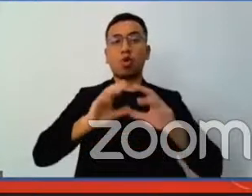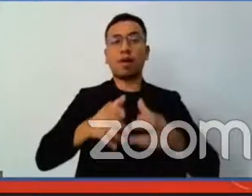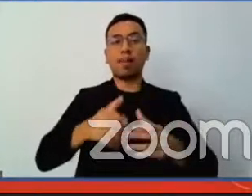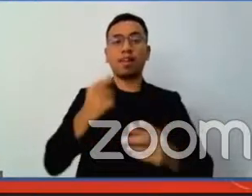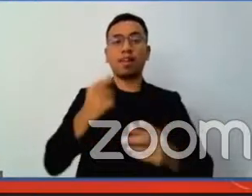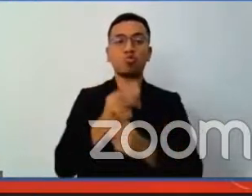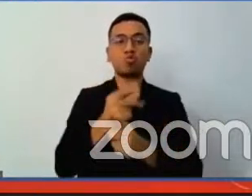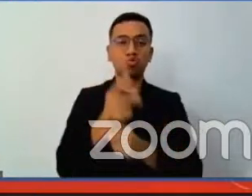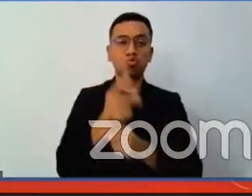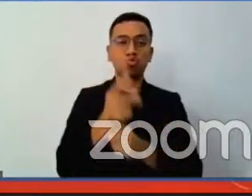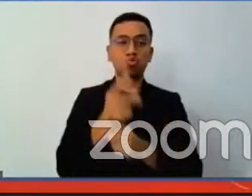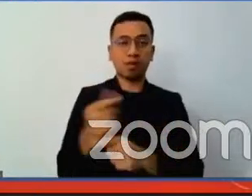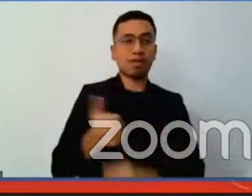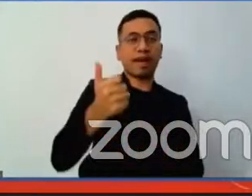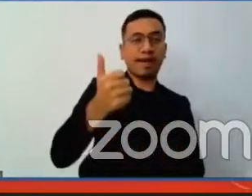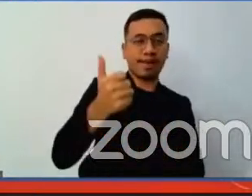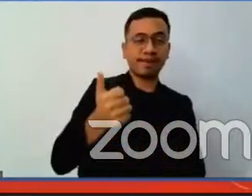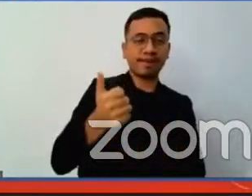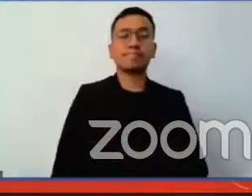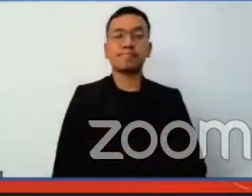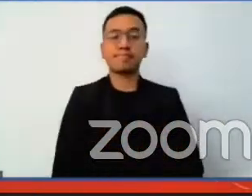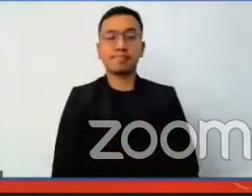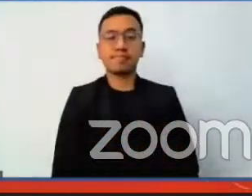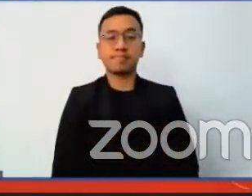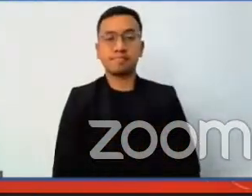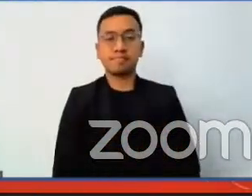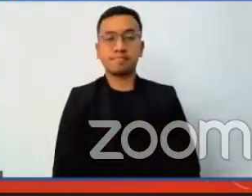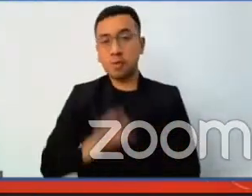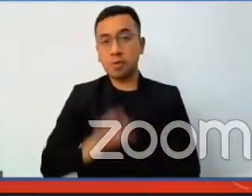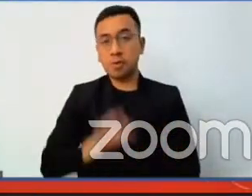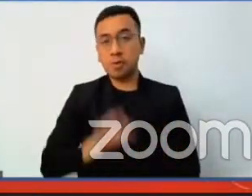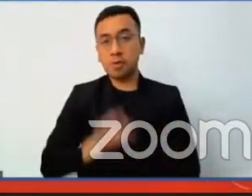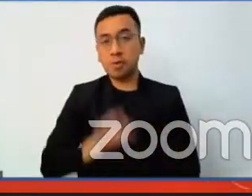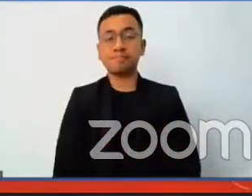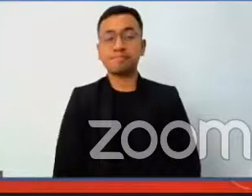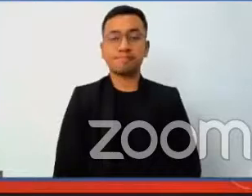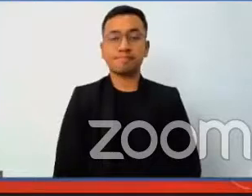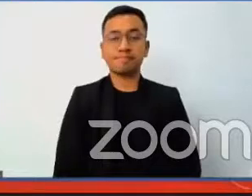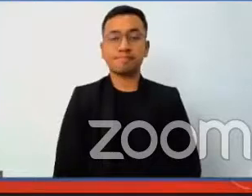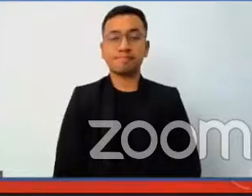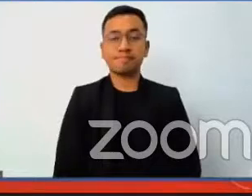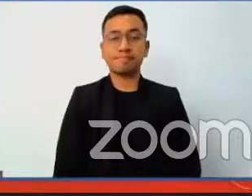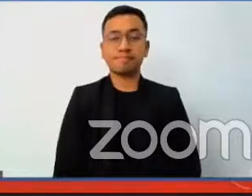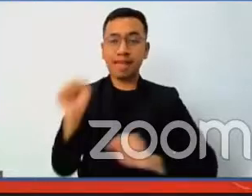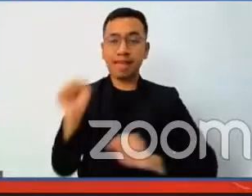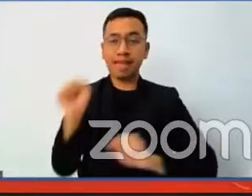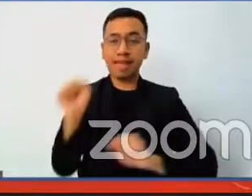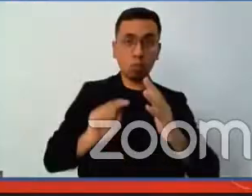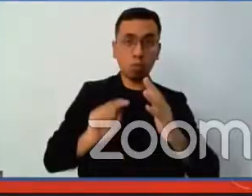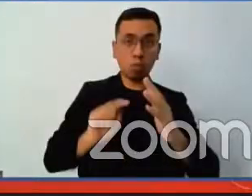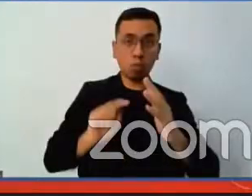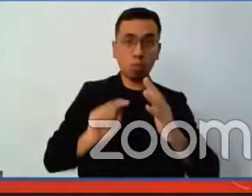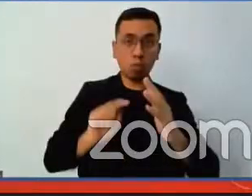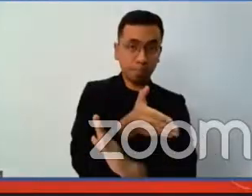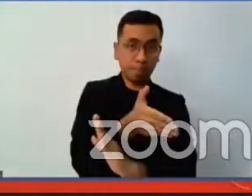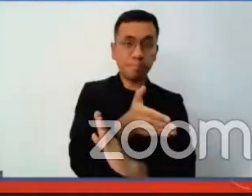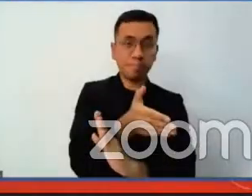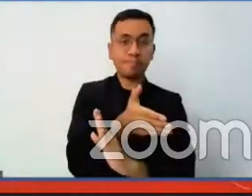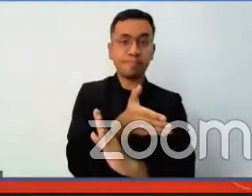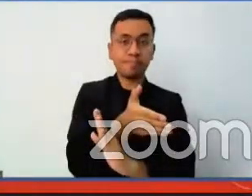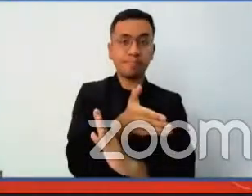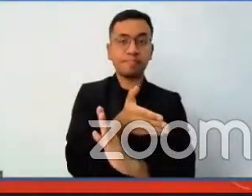Play Foundation. Baik, Bapak Ibu, sebelum memulai kegiatan ini, kami mohon